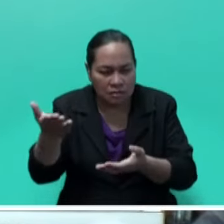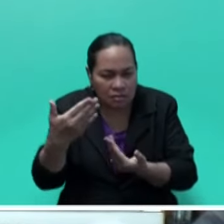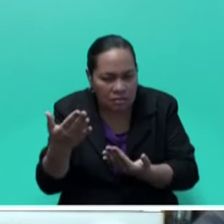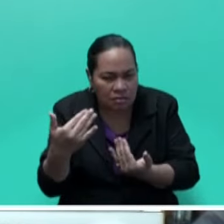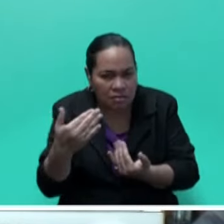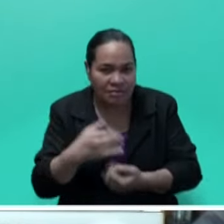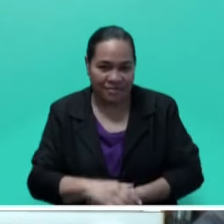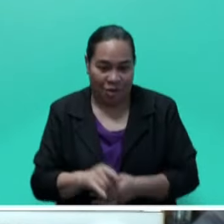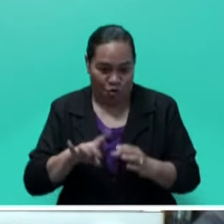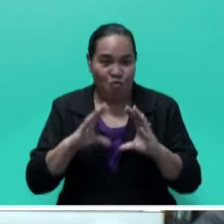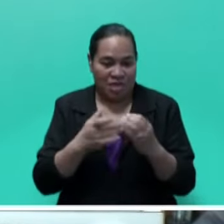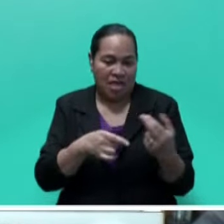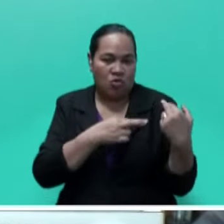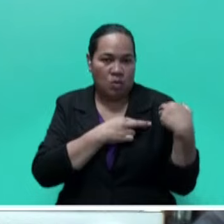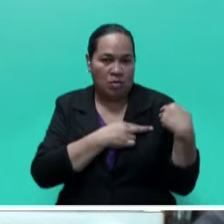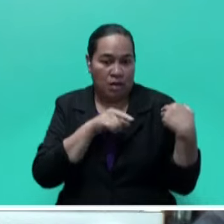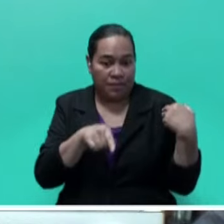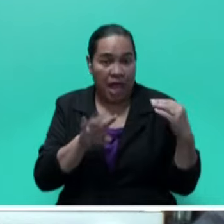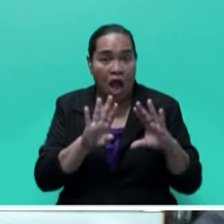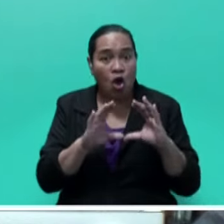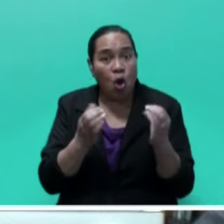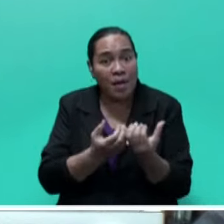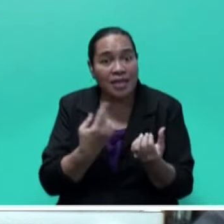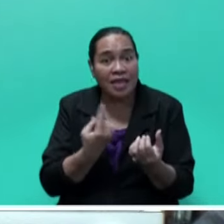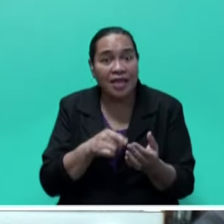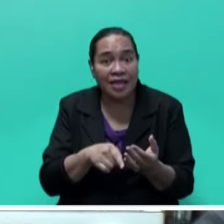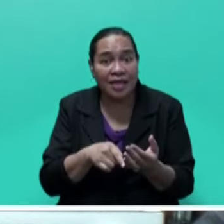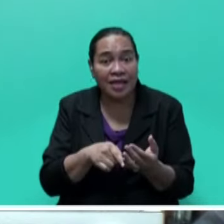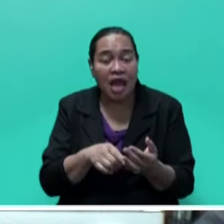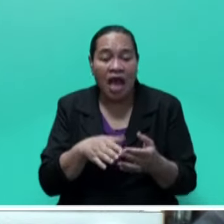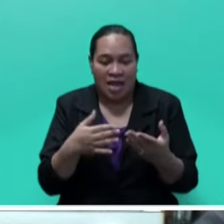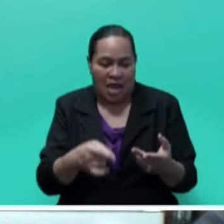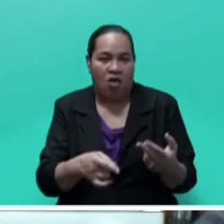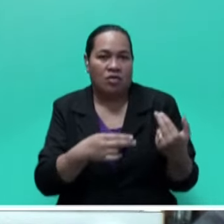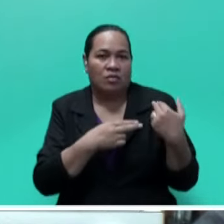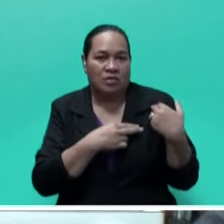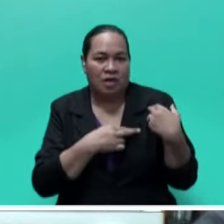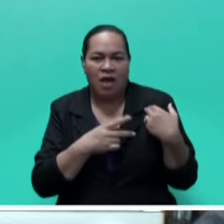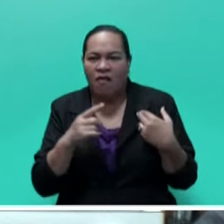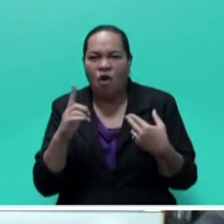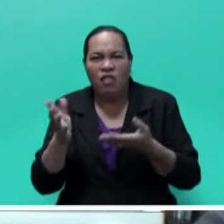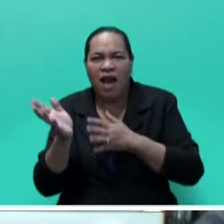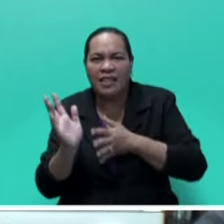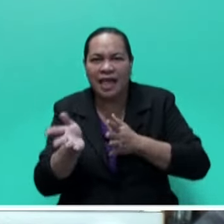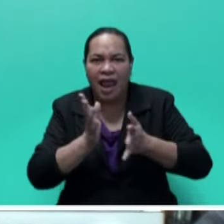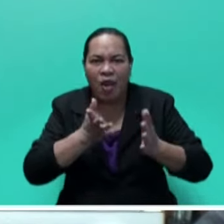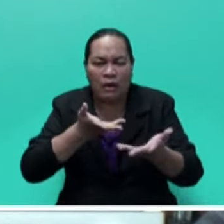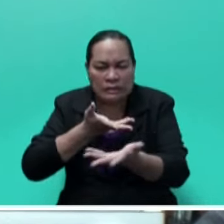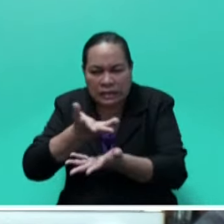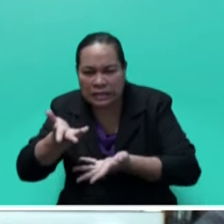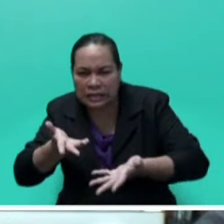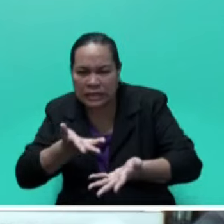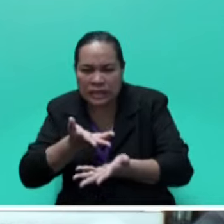E na komiti e mai vanda beria sa mangrava na vetala noa. E na